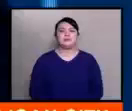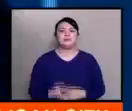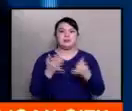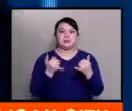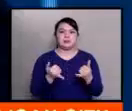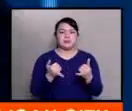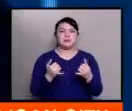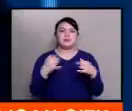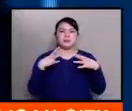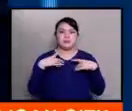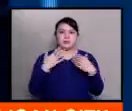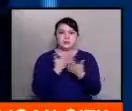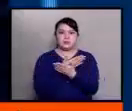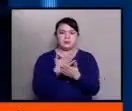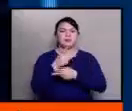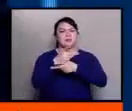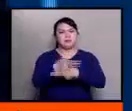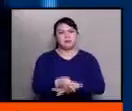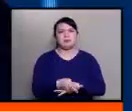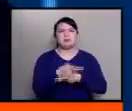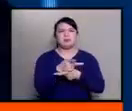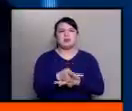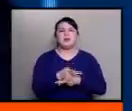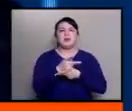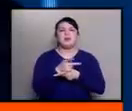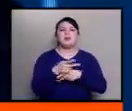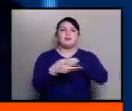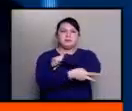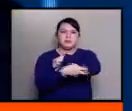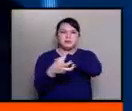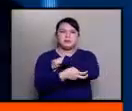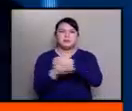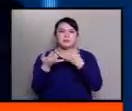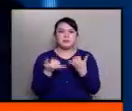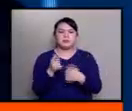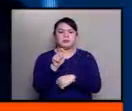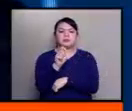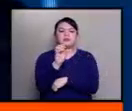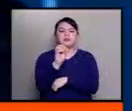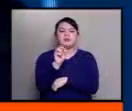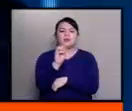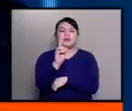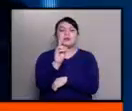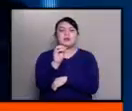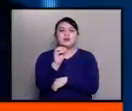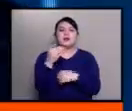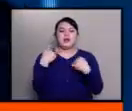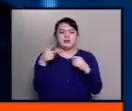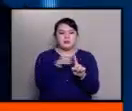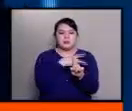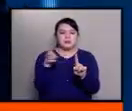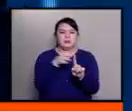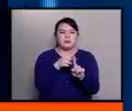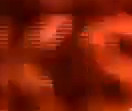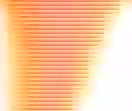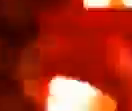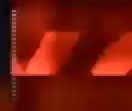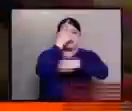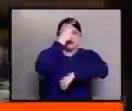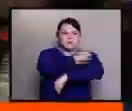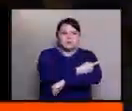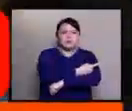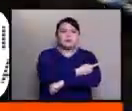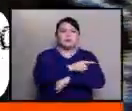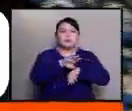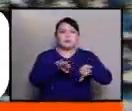Sa mga magbabakasyon, ingat po sa mga akyat bahay. Sa Tondo, Manila, nabiktima ang isang pamilyang nag-overnight outing lamang.